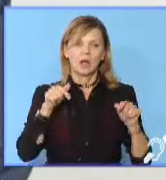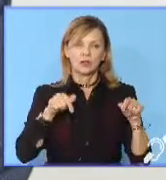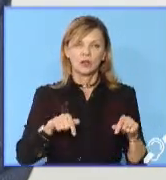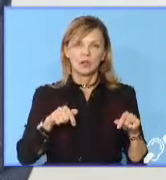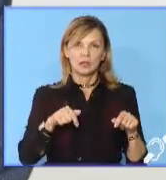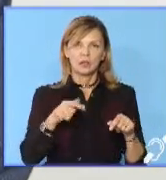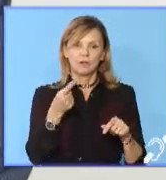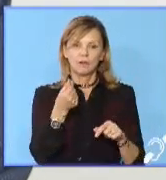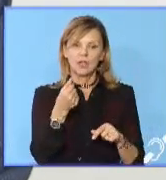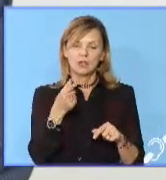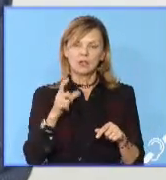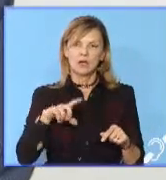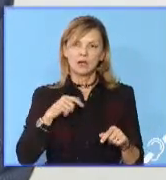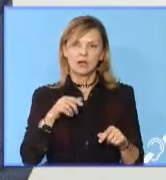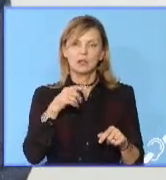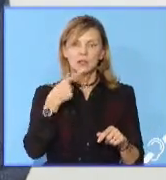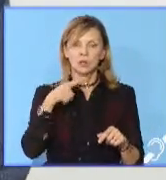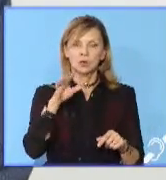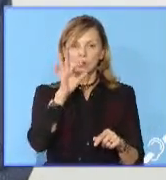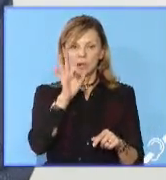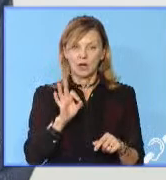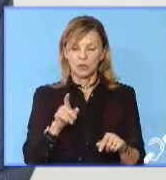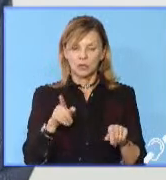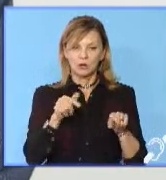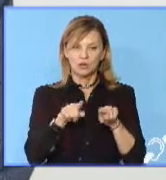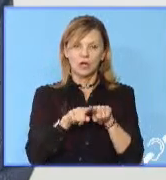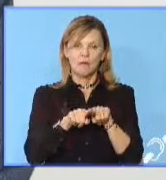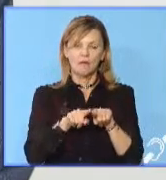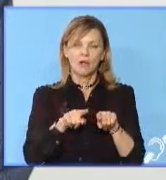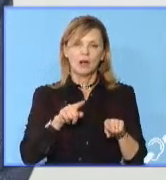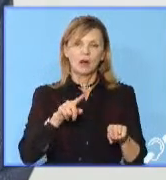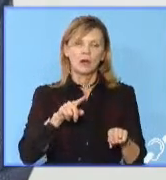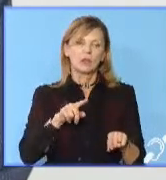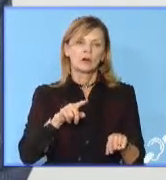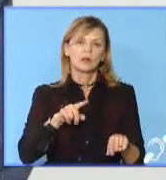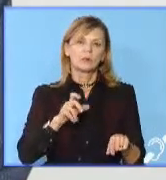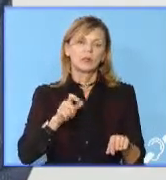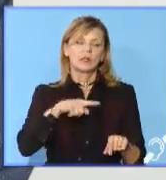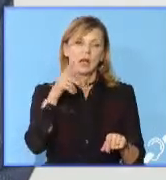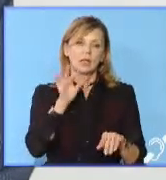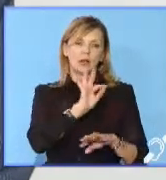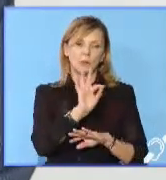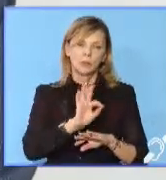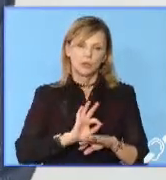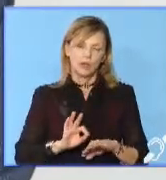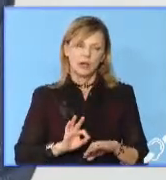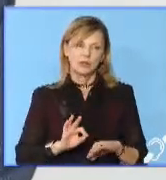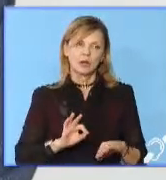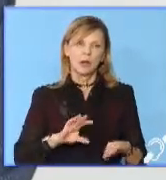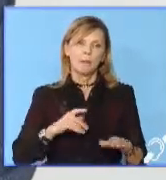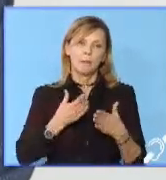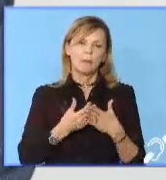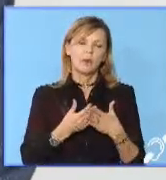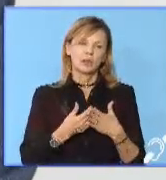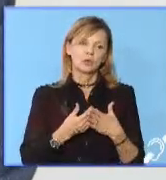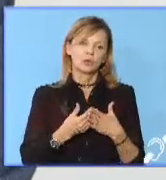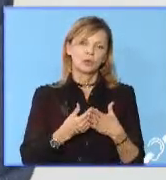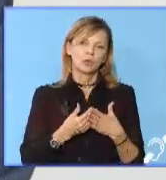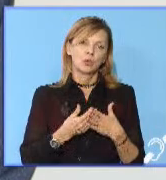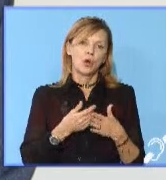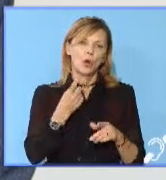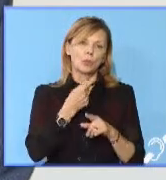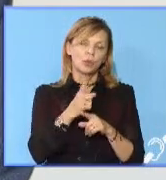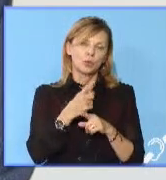această finanțare este de 100%. De asemenea, prin DR22, investiții în condiționarea, depozitarea și procesarea produselor agricole